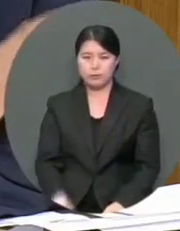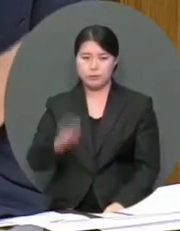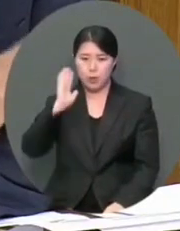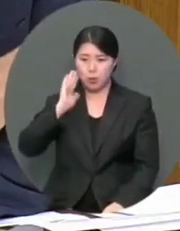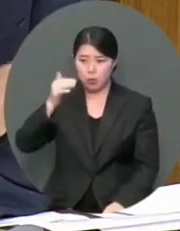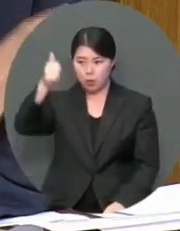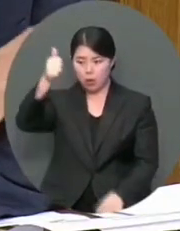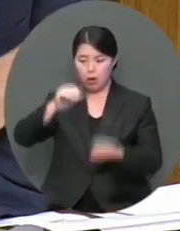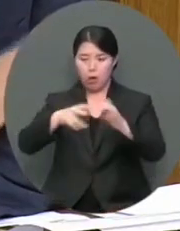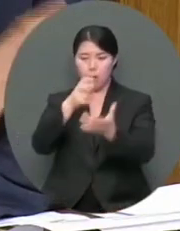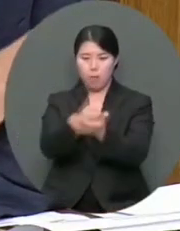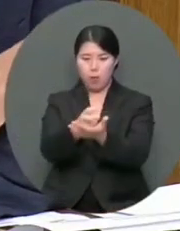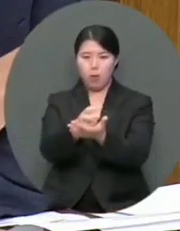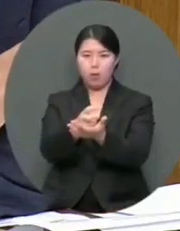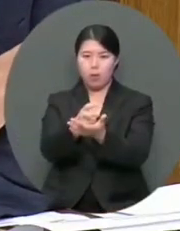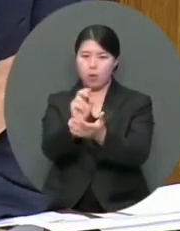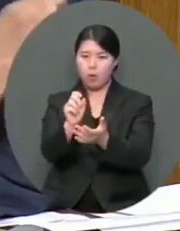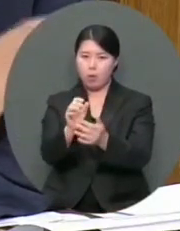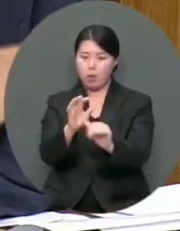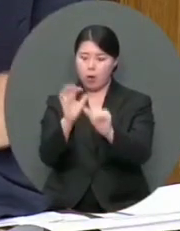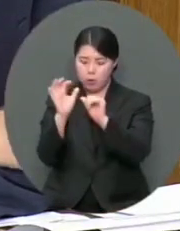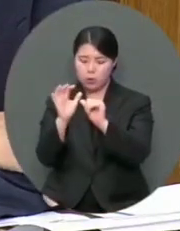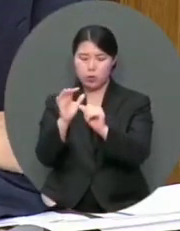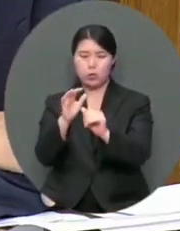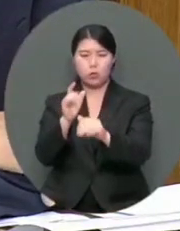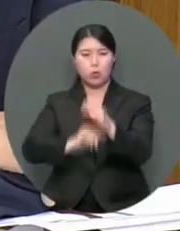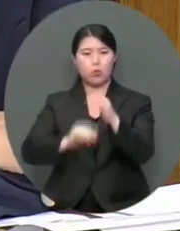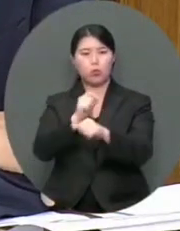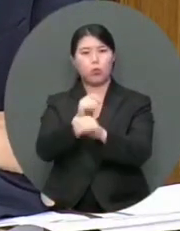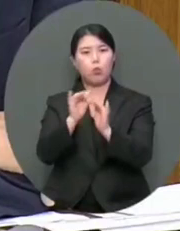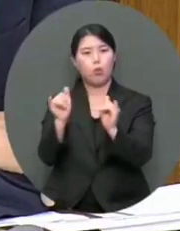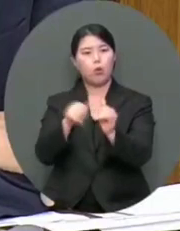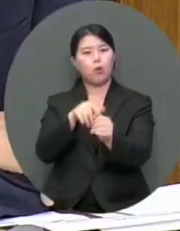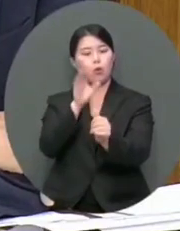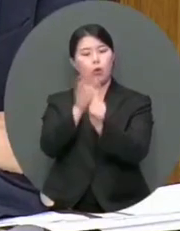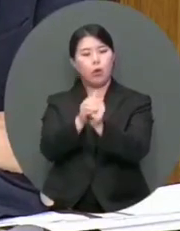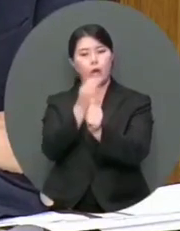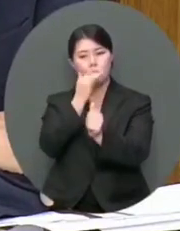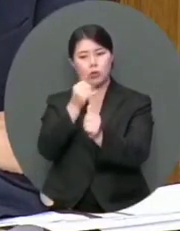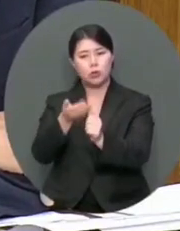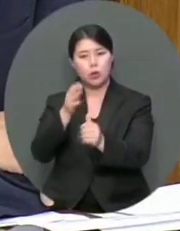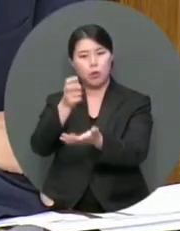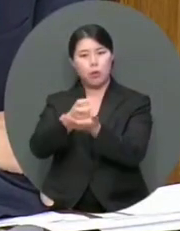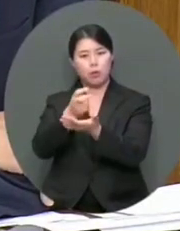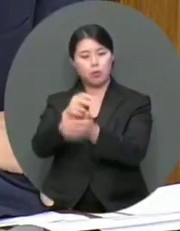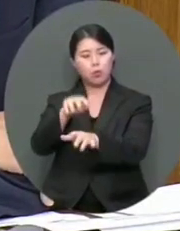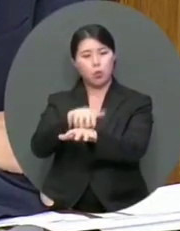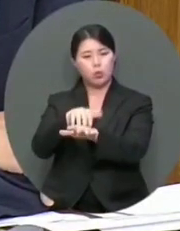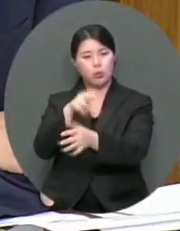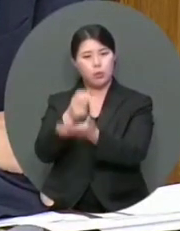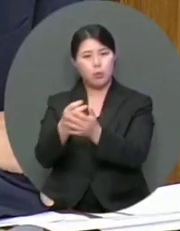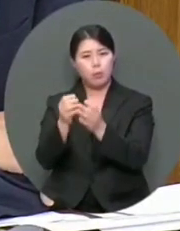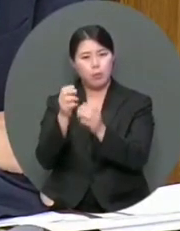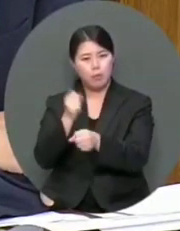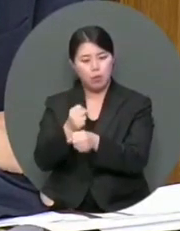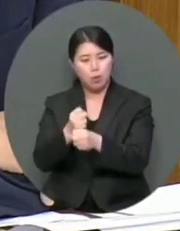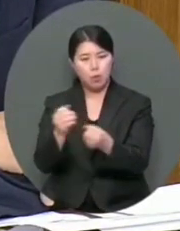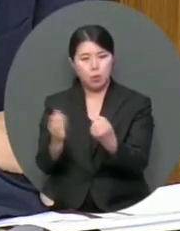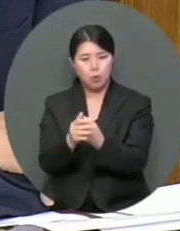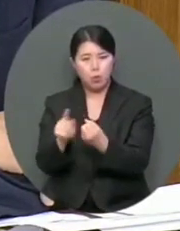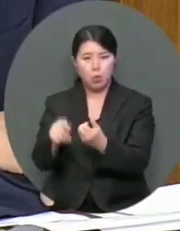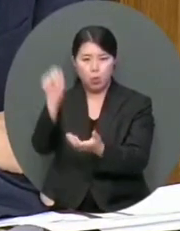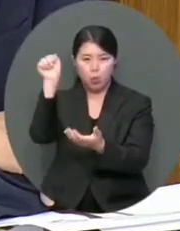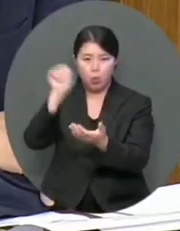대통령은 헌법과 법률에 의하여 공무원을 임명하는데 그 법률이 법원조직법을 새로 만들어서 법관회의에 제청을 거치도록 하는 게